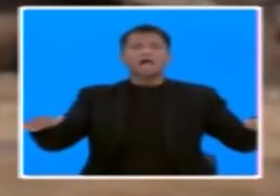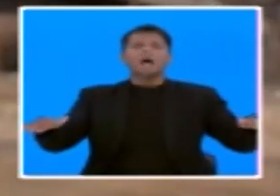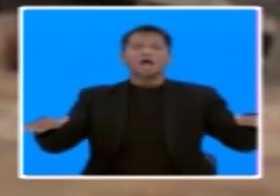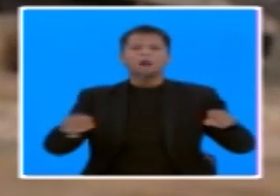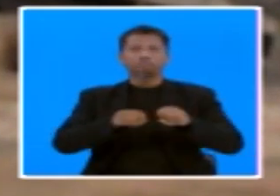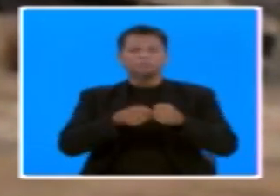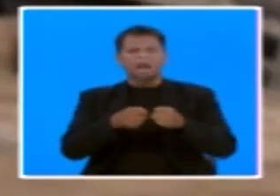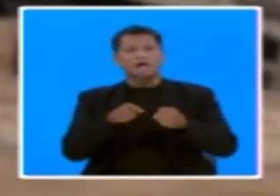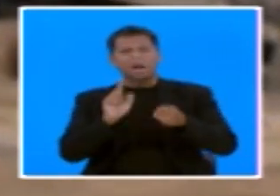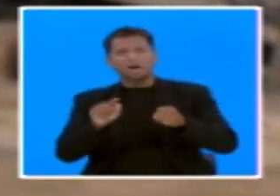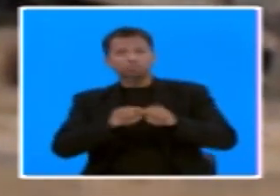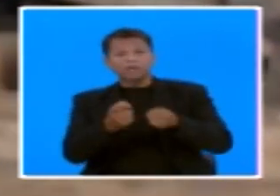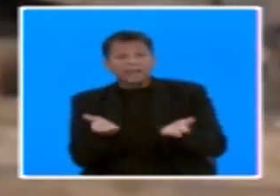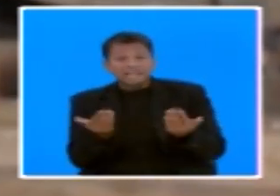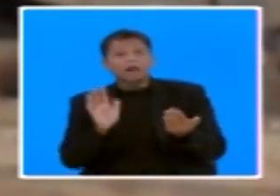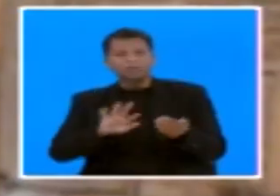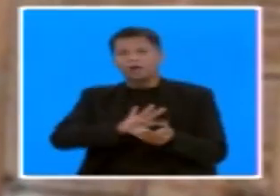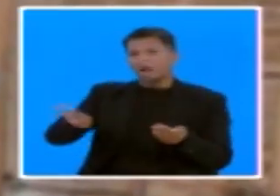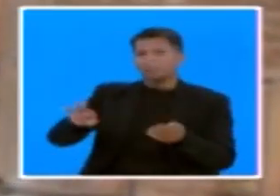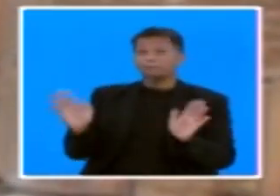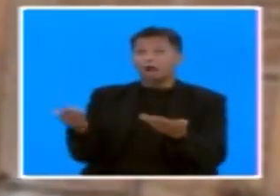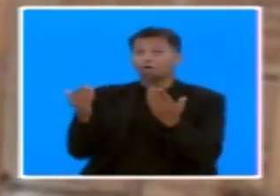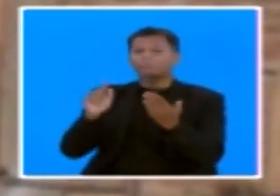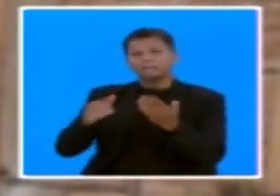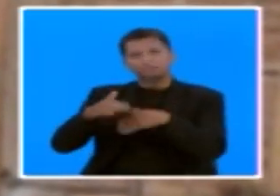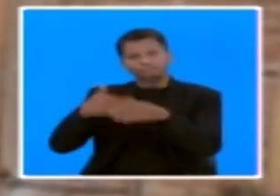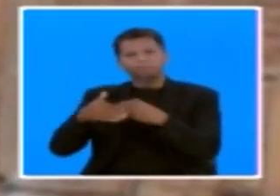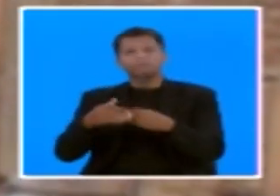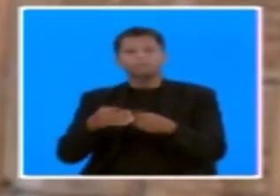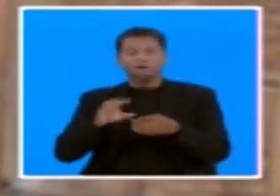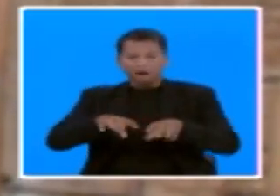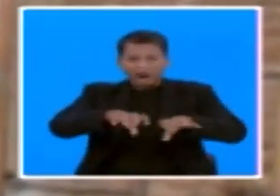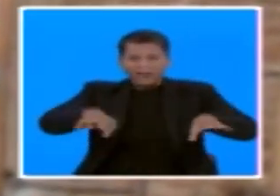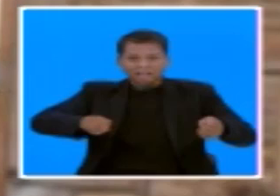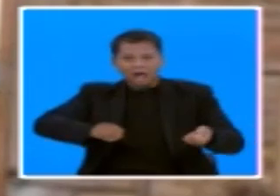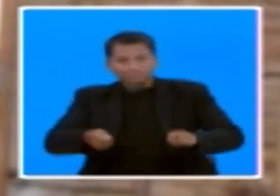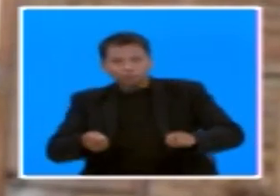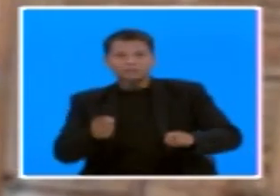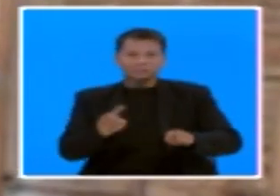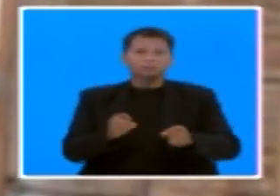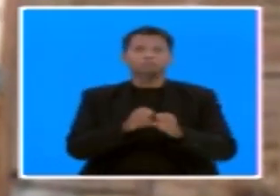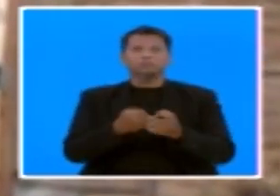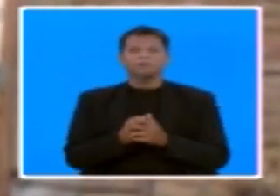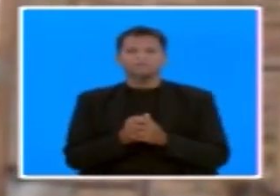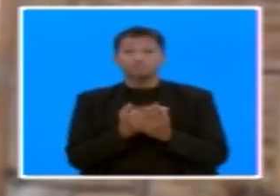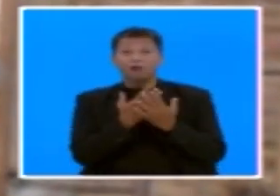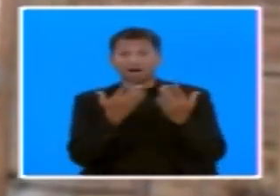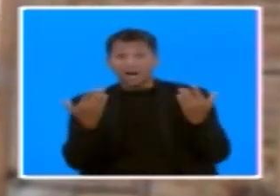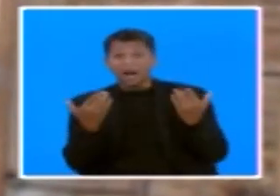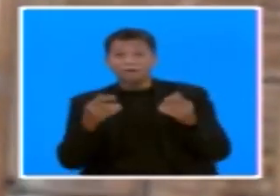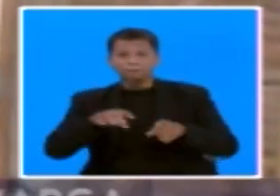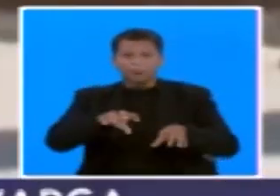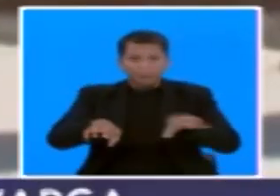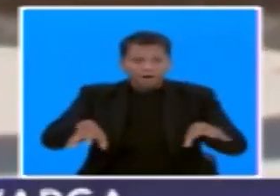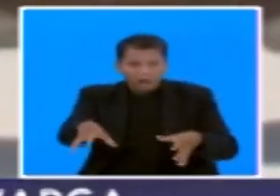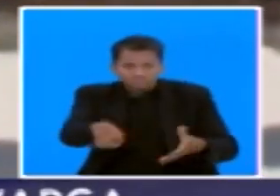ringan. Runtuhan bangunan permanen menimpa perabotan warga. Dan kini warga mengais barang mereka yang masih